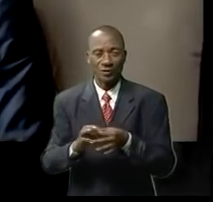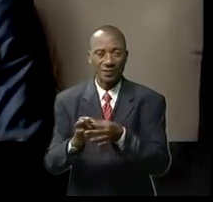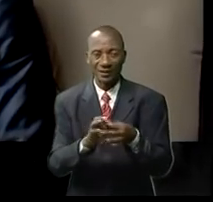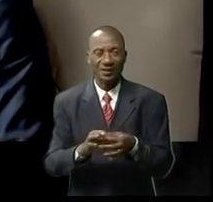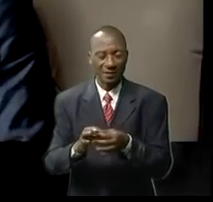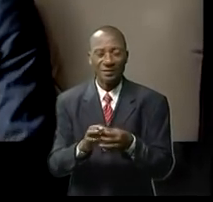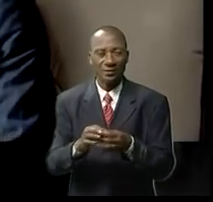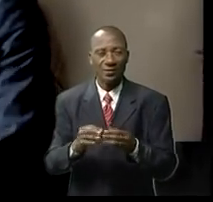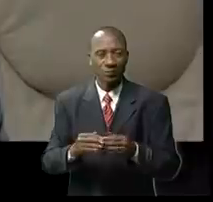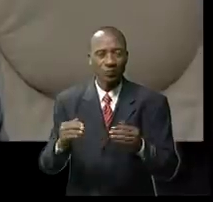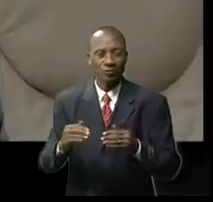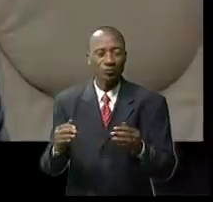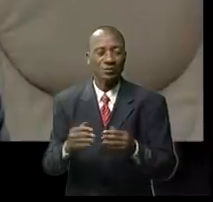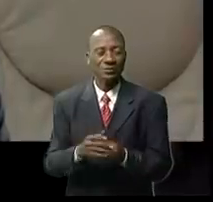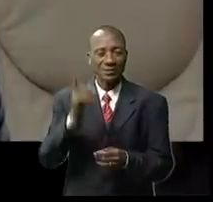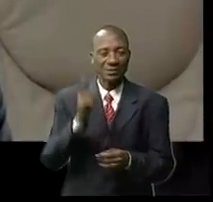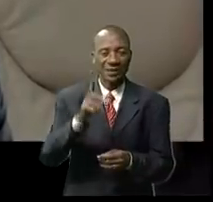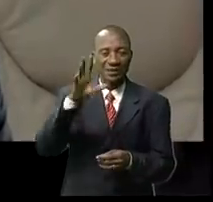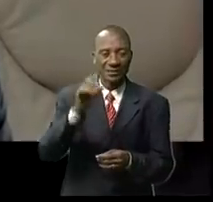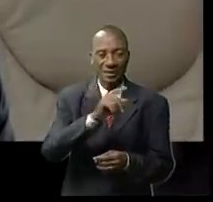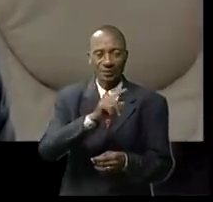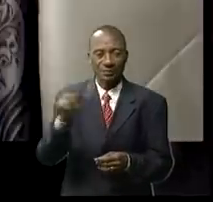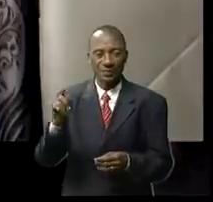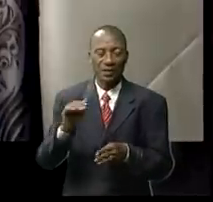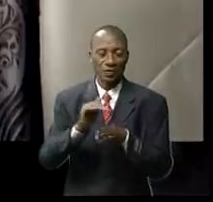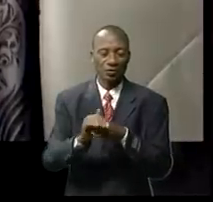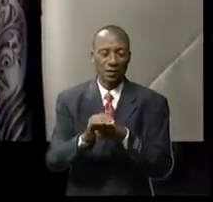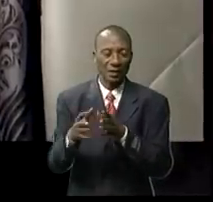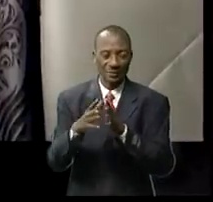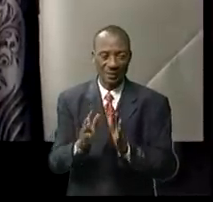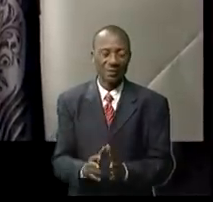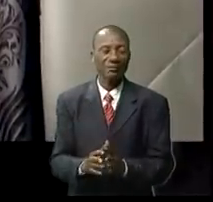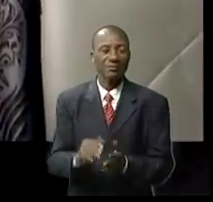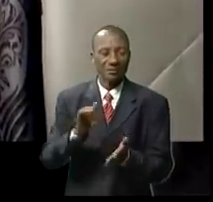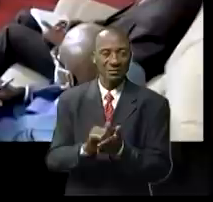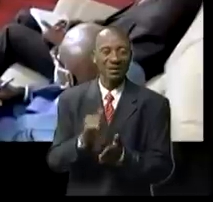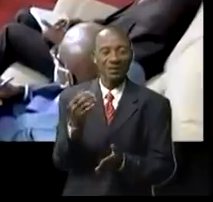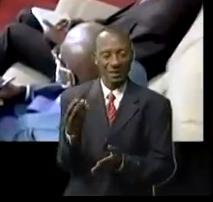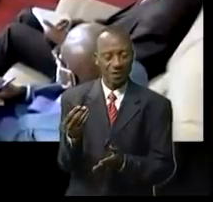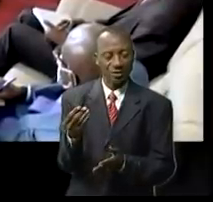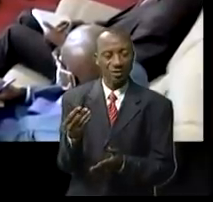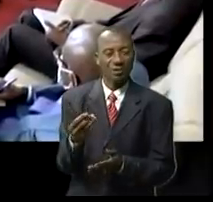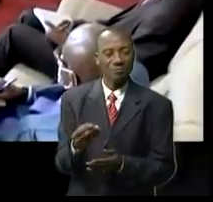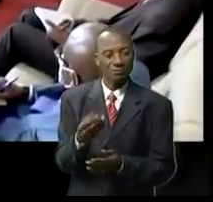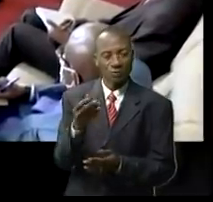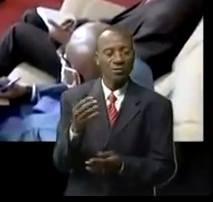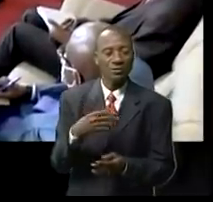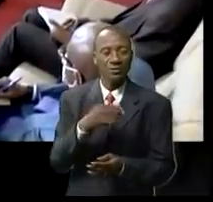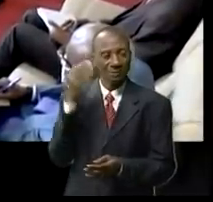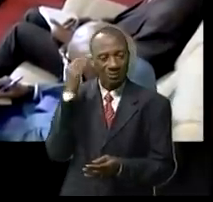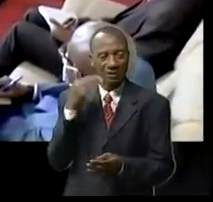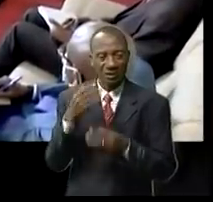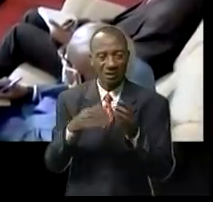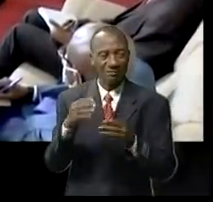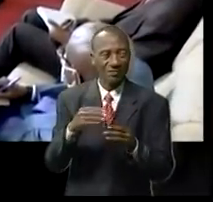mouvoir. 150 000 dollars américains viennent de l'Union africaine. Le vice-ministre des Affaires étrangères, Sami Adubango, a